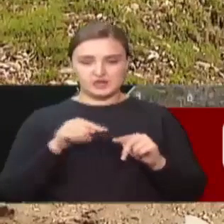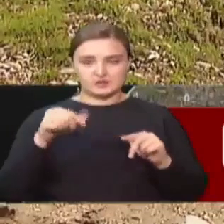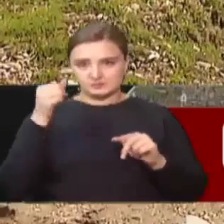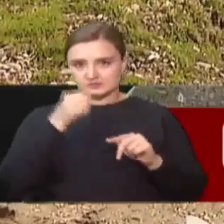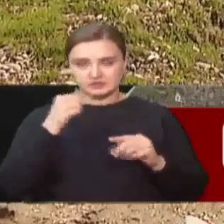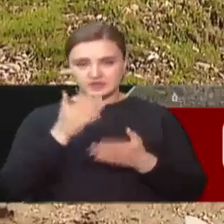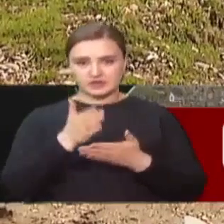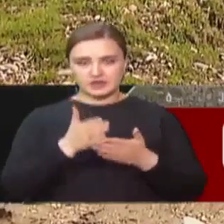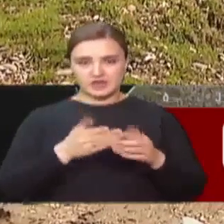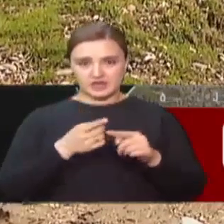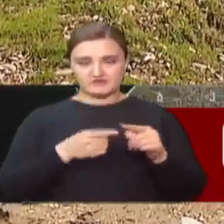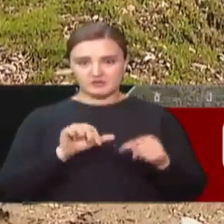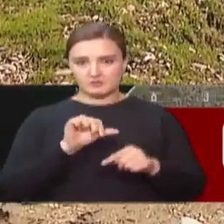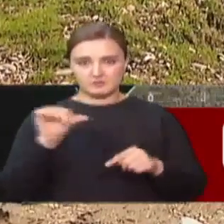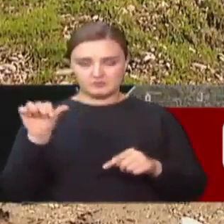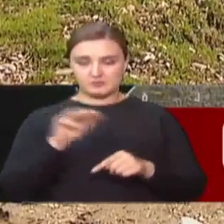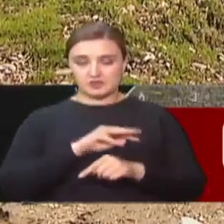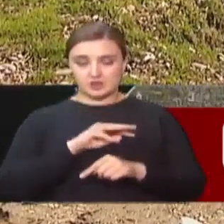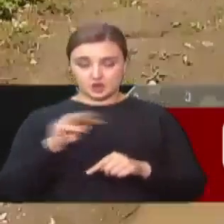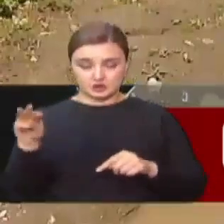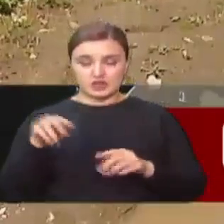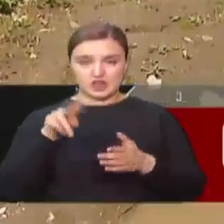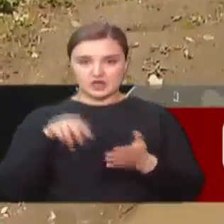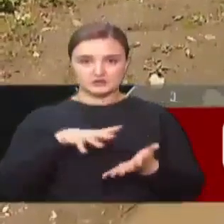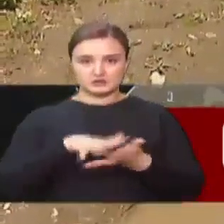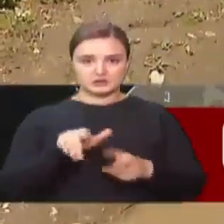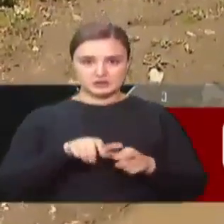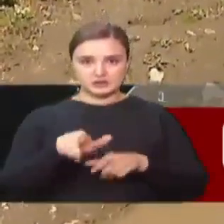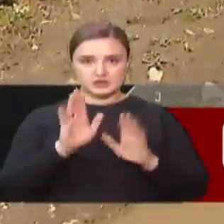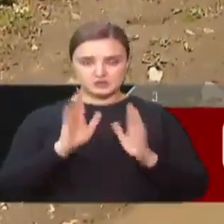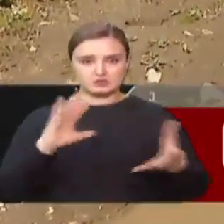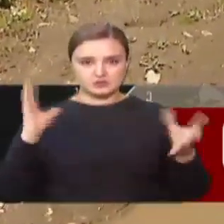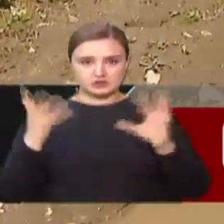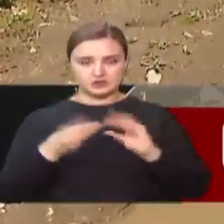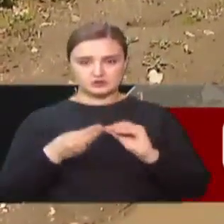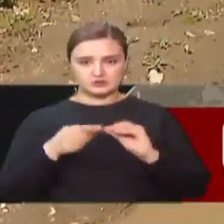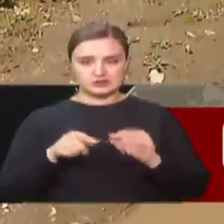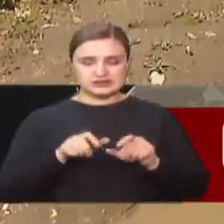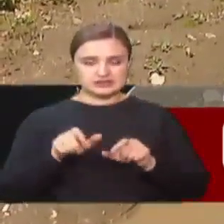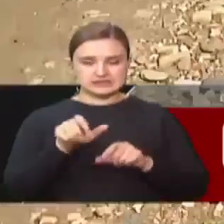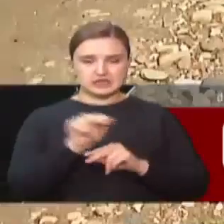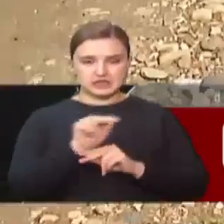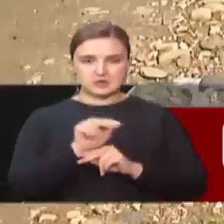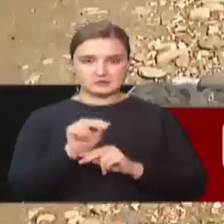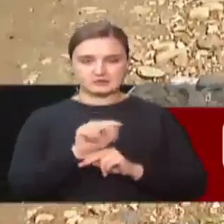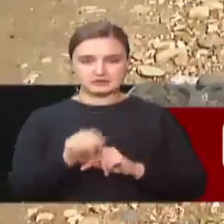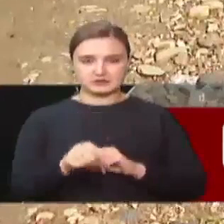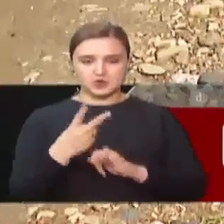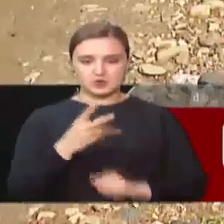წელს 9,5 მილიონ ლარამდე დაიხარჯება გზის რეაბილიტაციაში. საერთო ჯამში ქალაღალის გზის